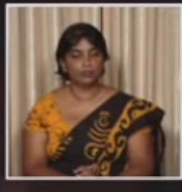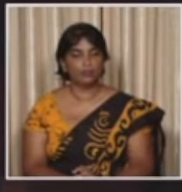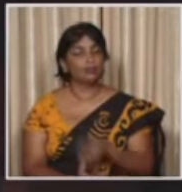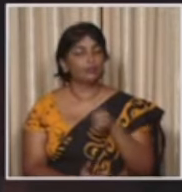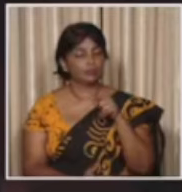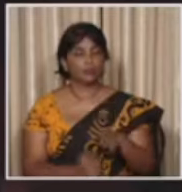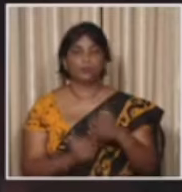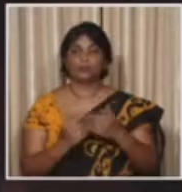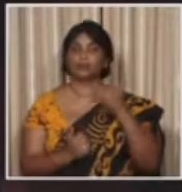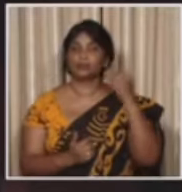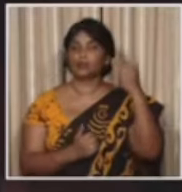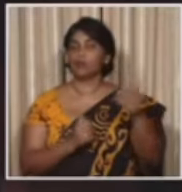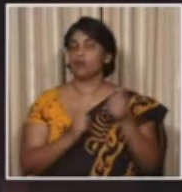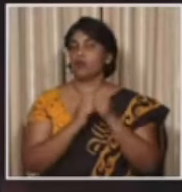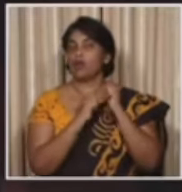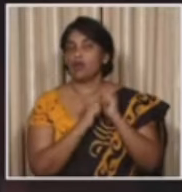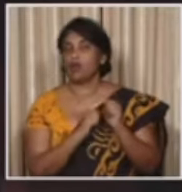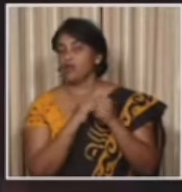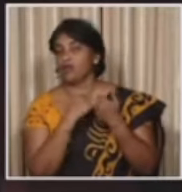මෙතනින් ඔබට අපි යන්නේ කොහොමද?